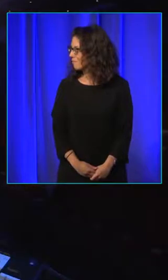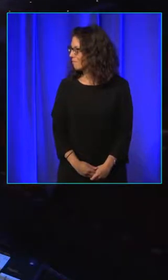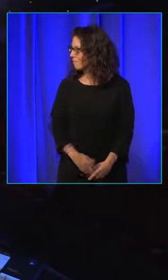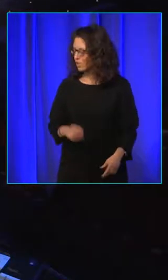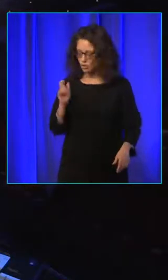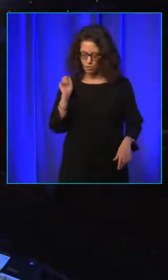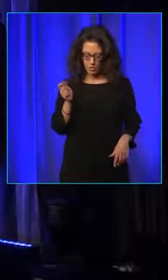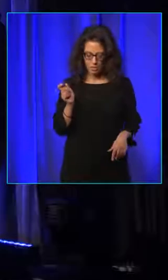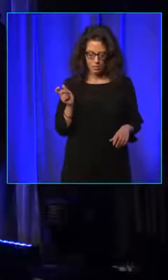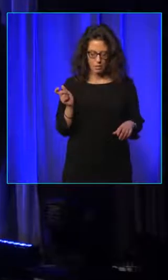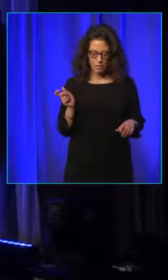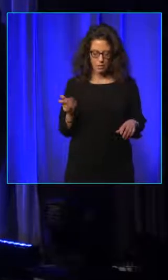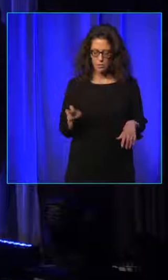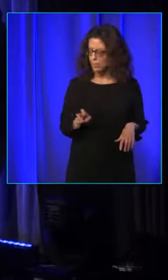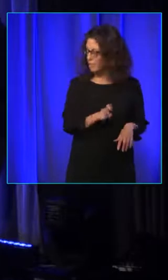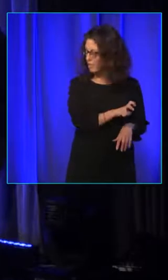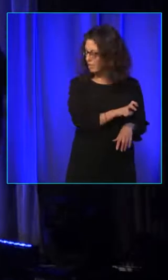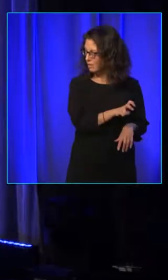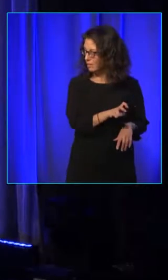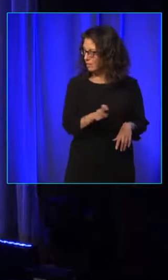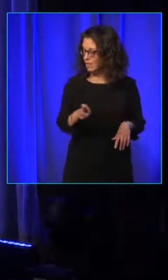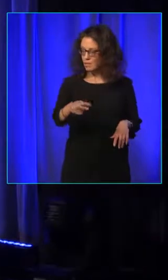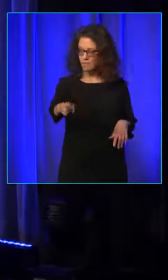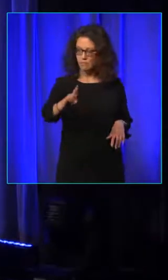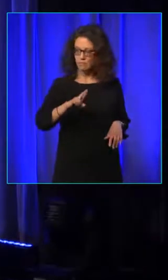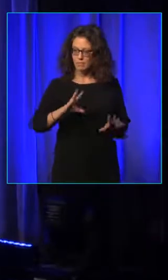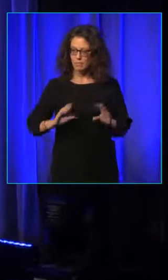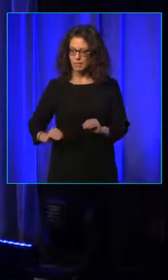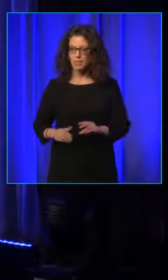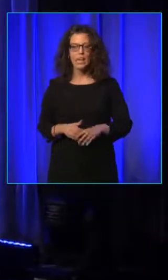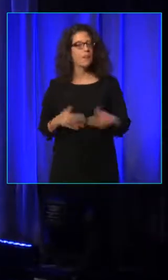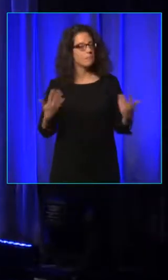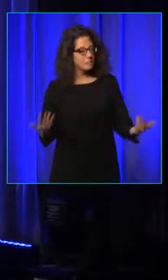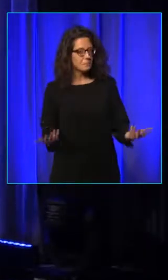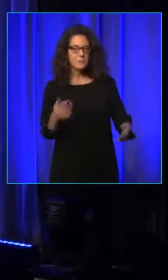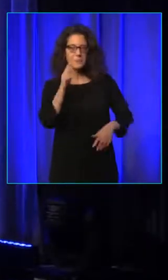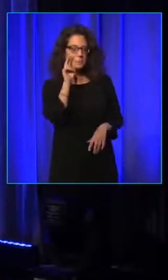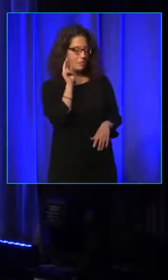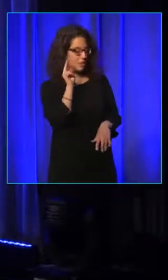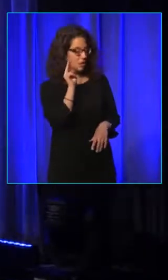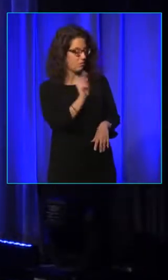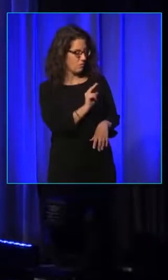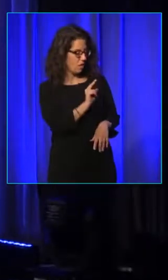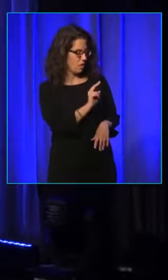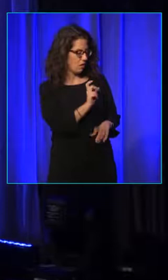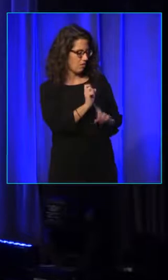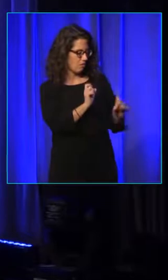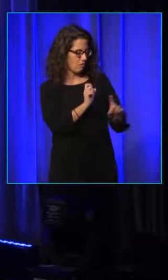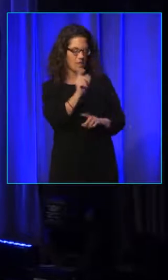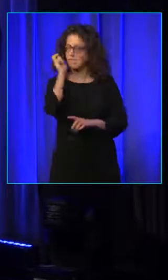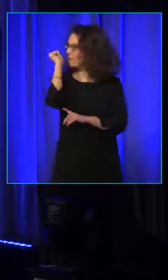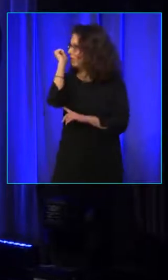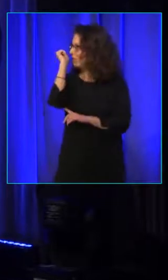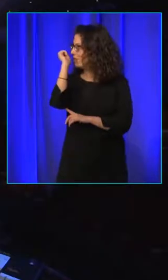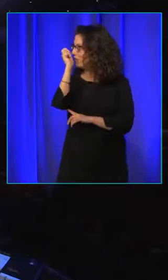Très bien. Alors, moi, quand je la vois... tiens, tiens-moi. Quand je la vois faire le service et qu'elle est comme